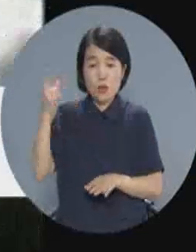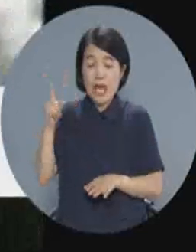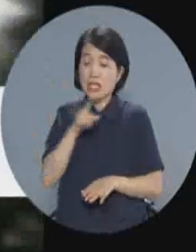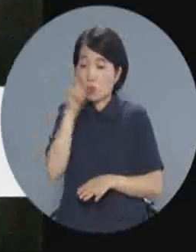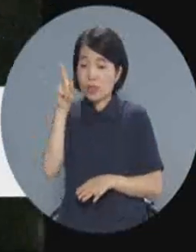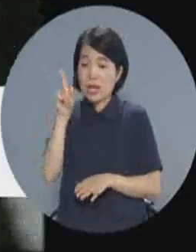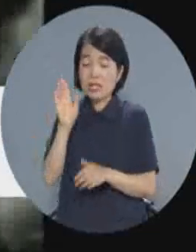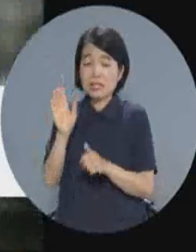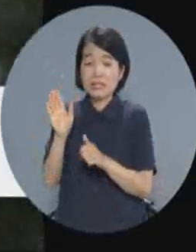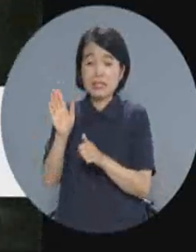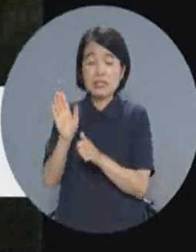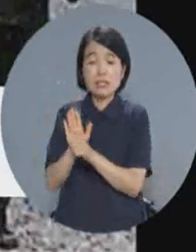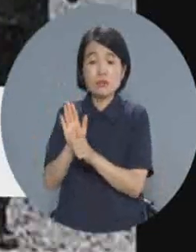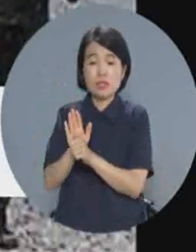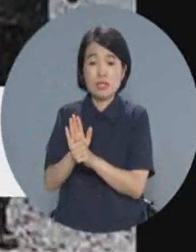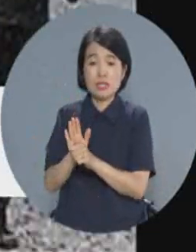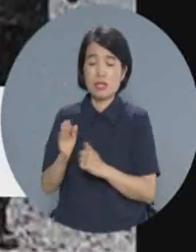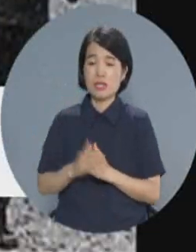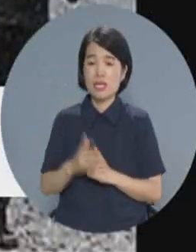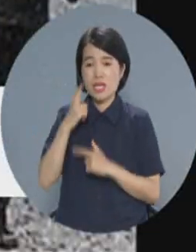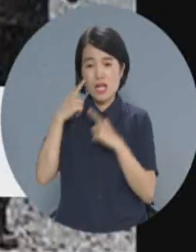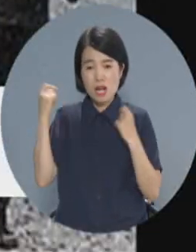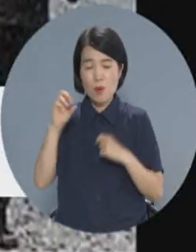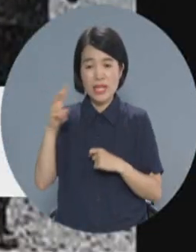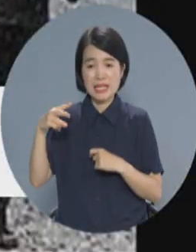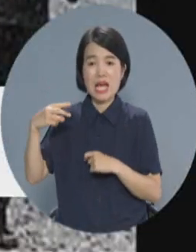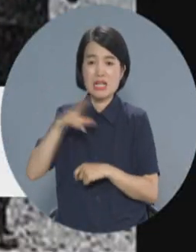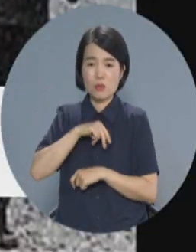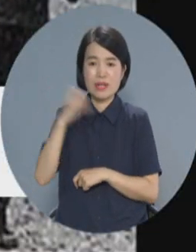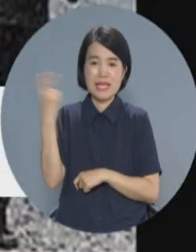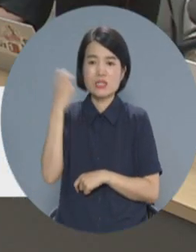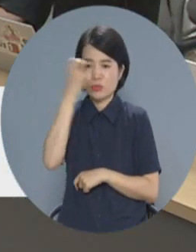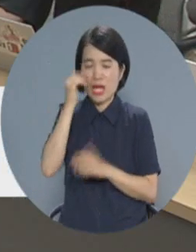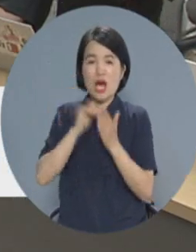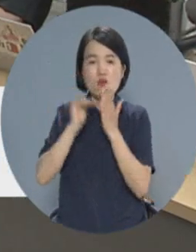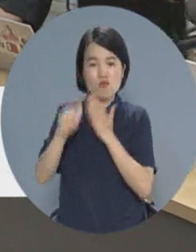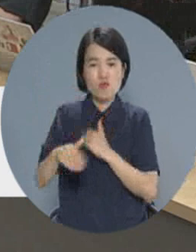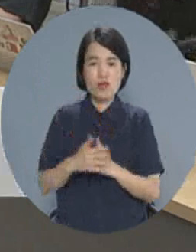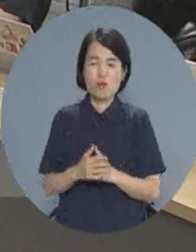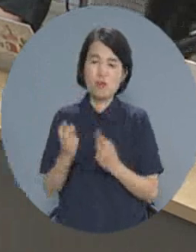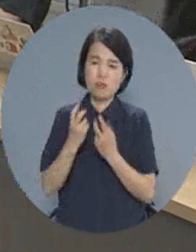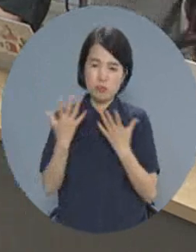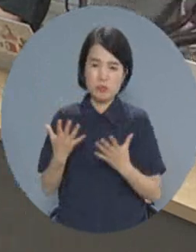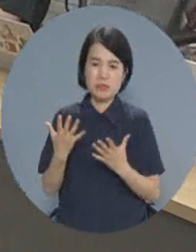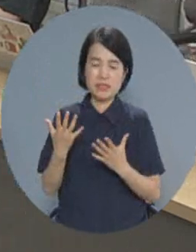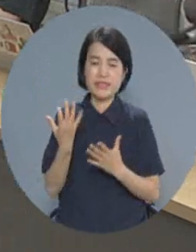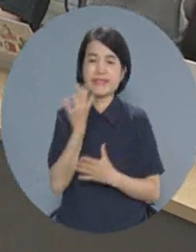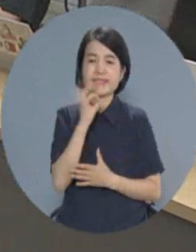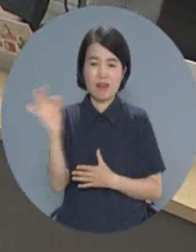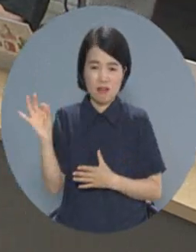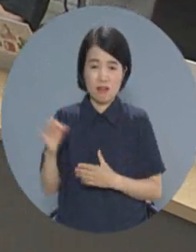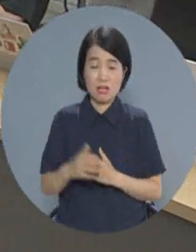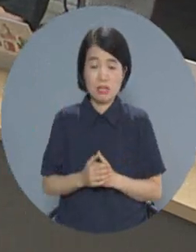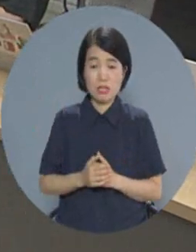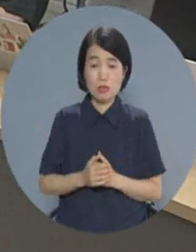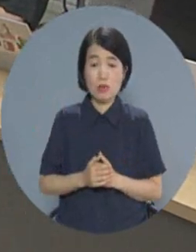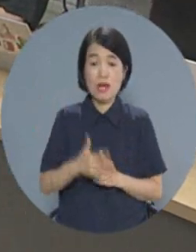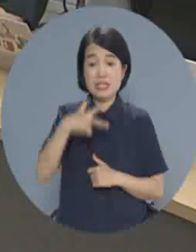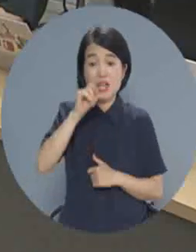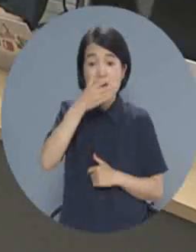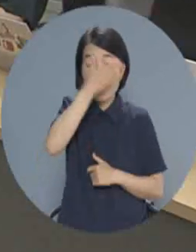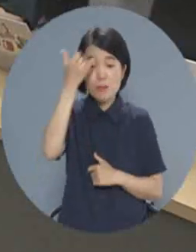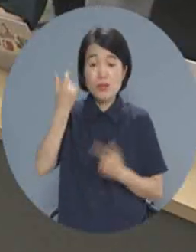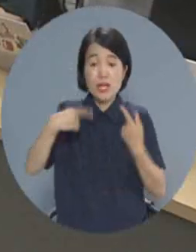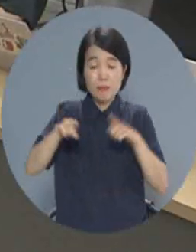소송지원단의 부탁을 받은 일본 야당 의원의 요구로 재조사한 뒤에야 마지못해 인정했고 정신영 할머니와